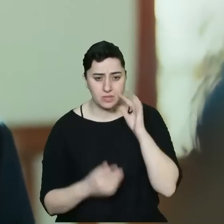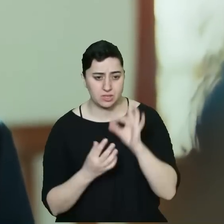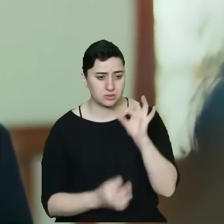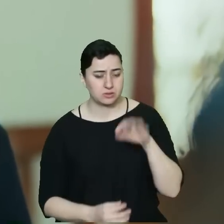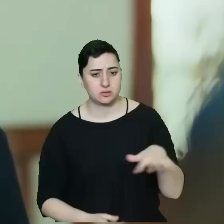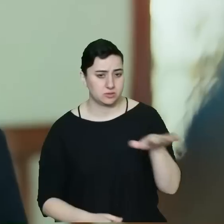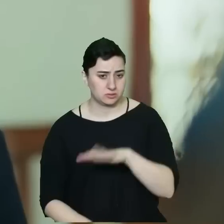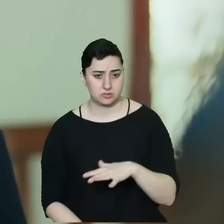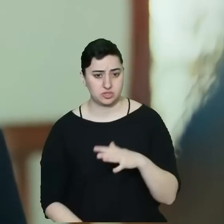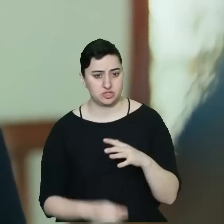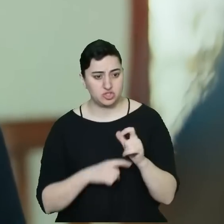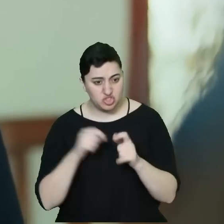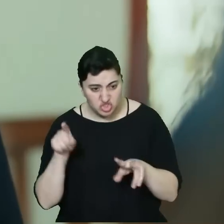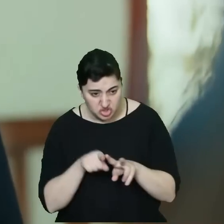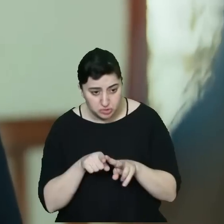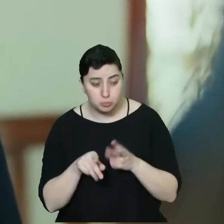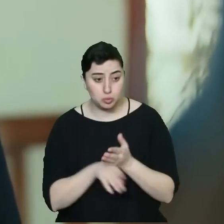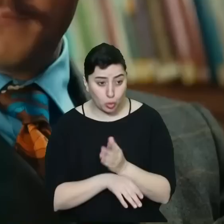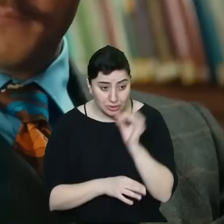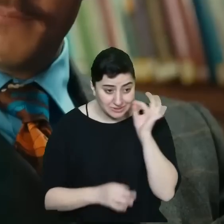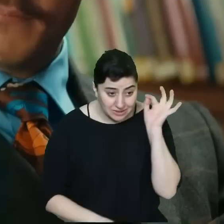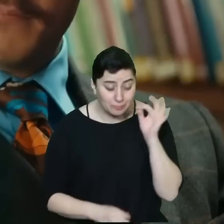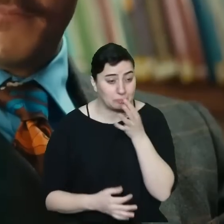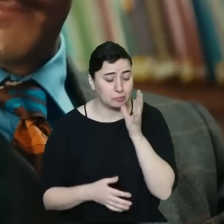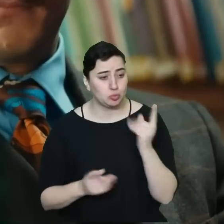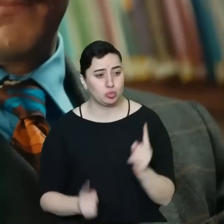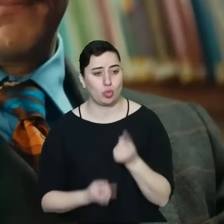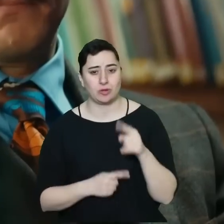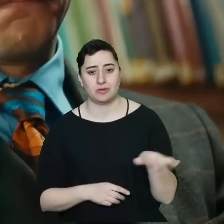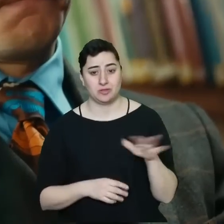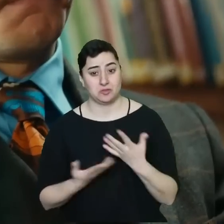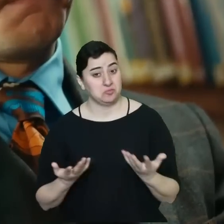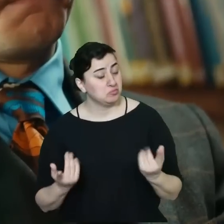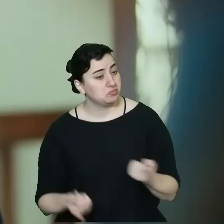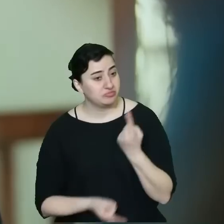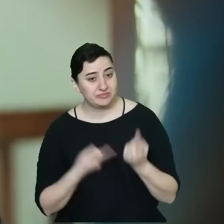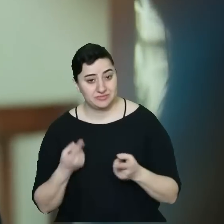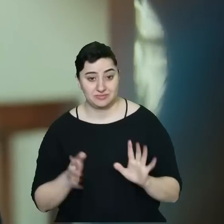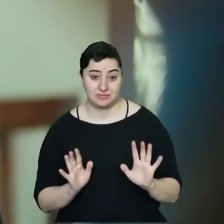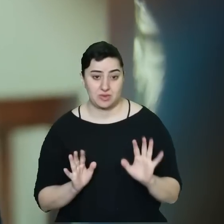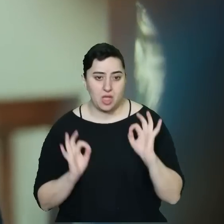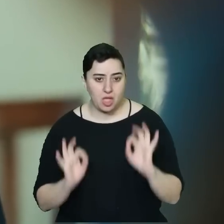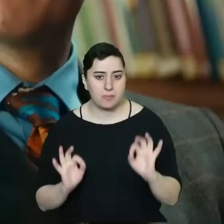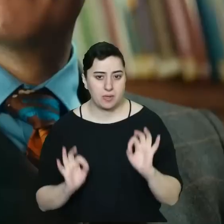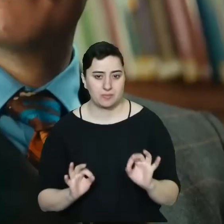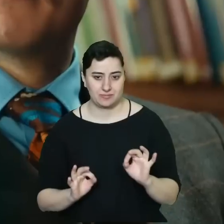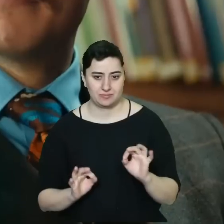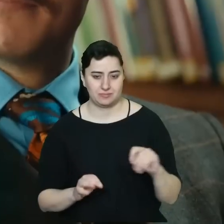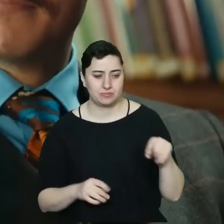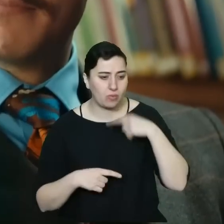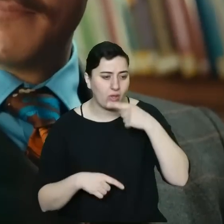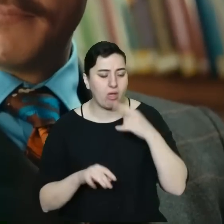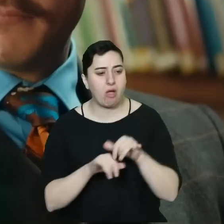İnsanlar diyorum da insan mıdır, cin midir, in midir, bit midir, mit midir? Sürekli aynı lafları edip